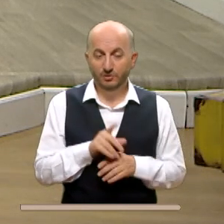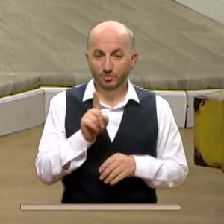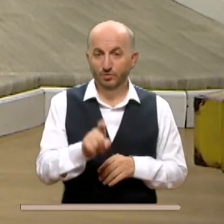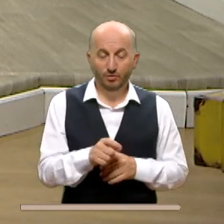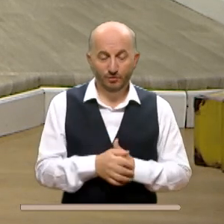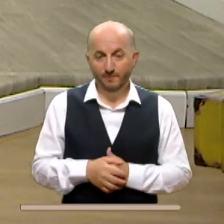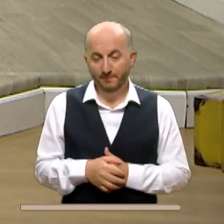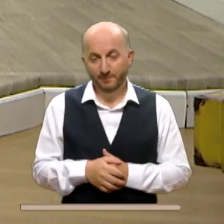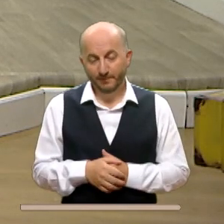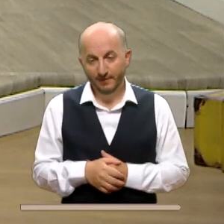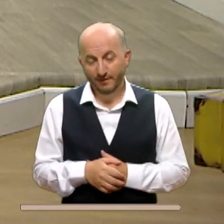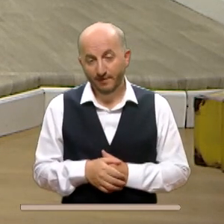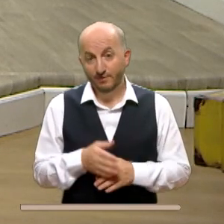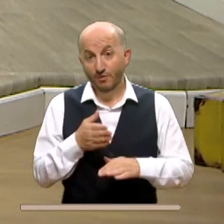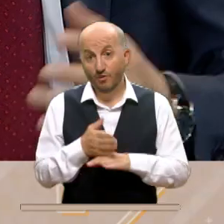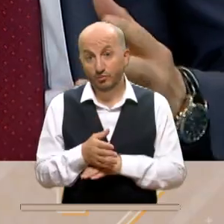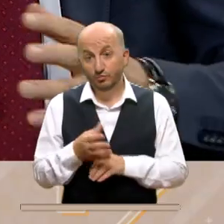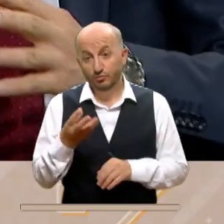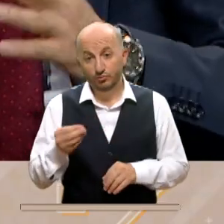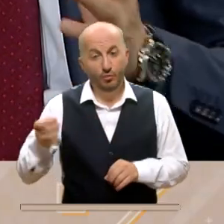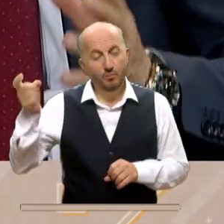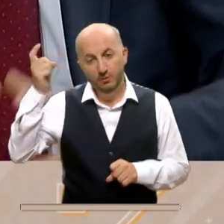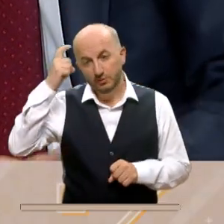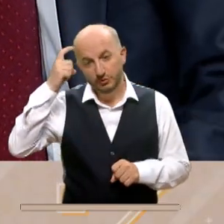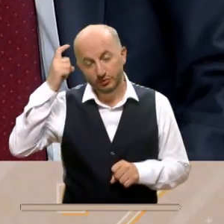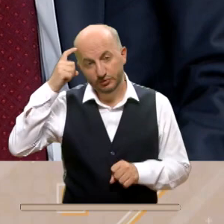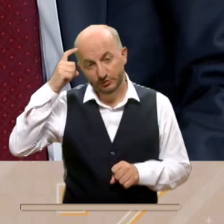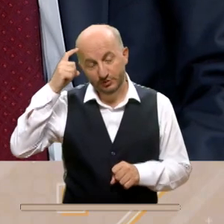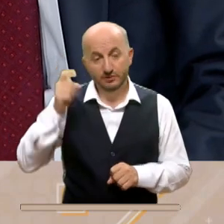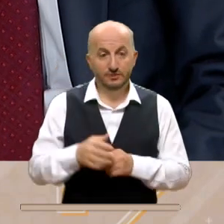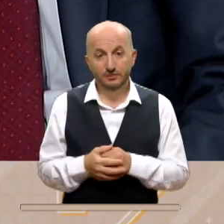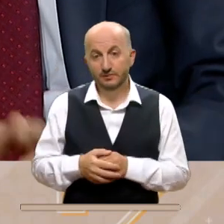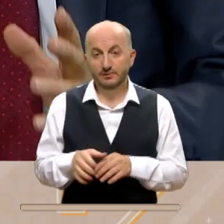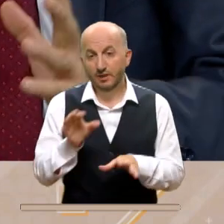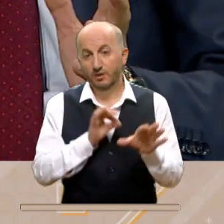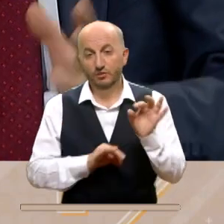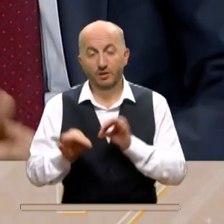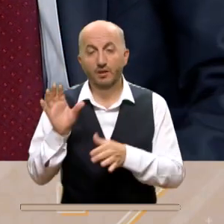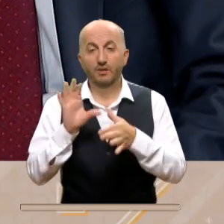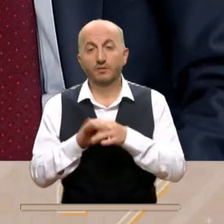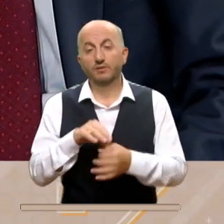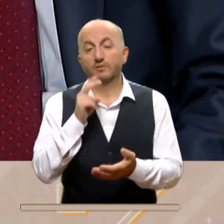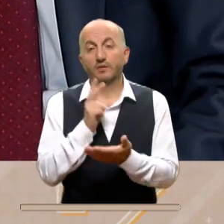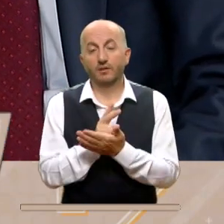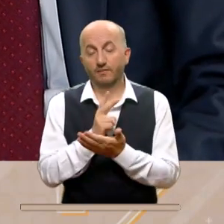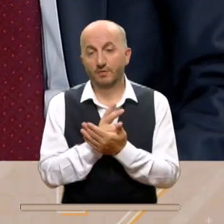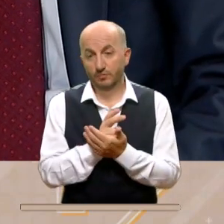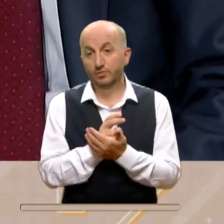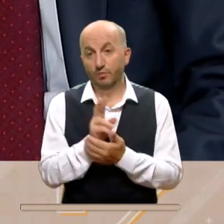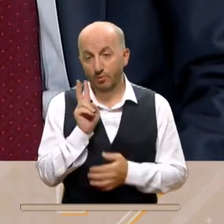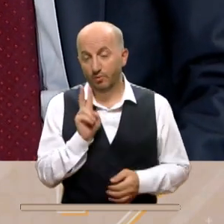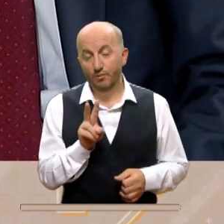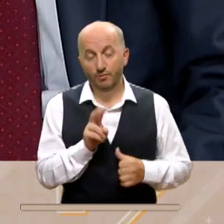sordum. Doğrusu çok bilinçli efendim tercihlerle ilgili kararlar vermiş durumda, öyle